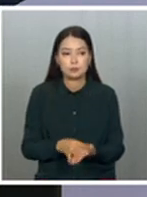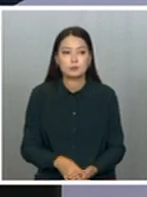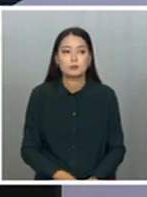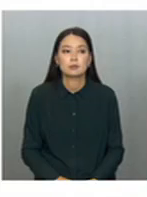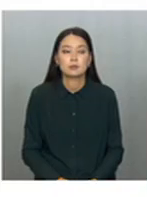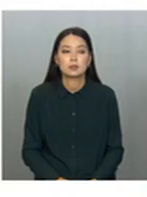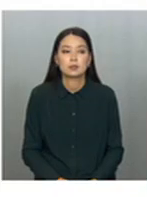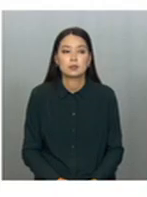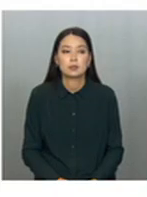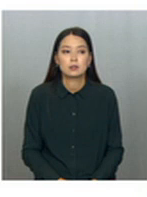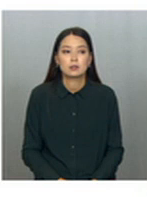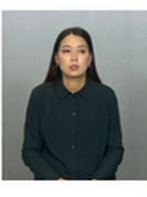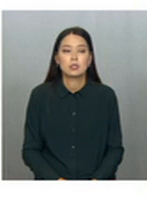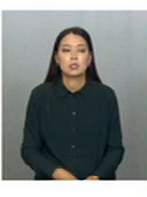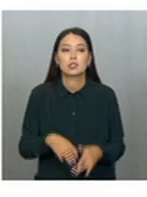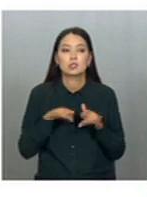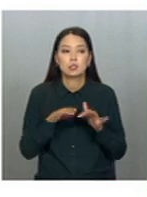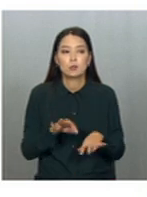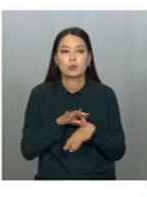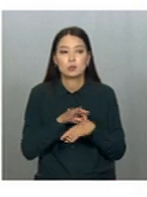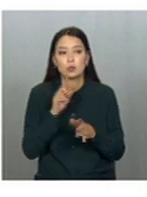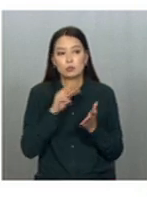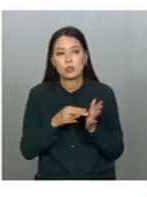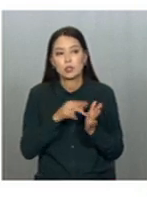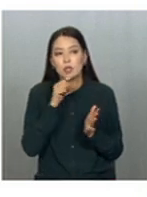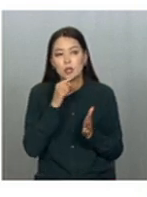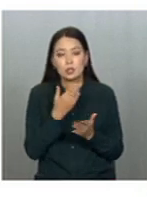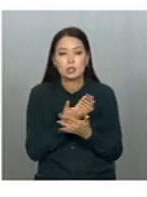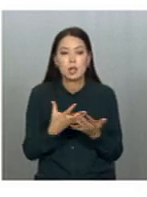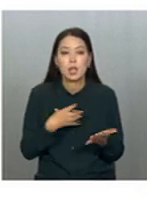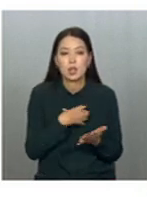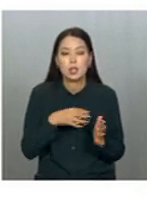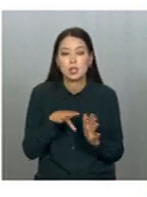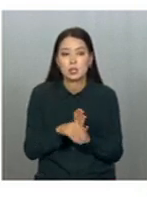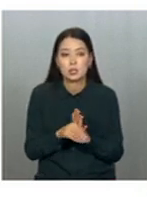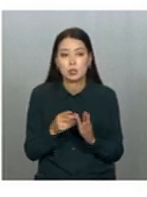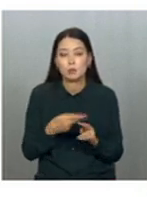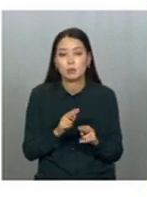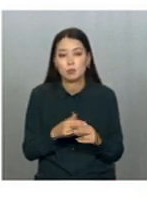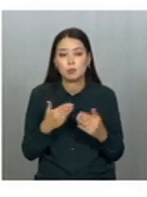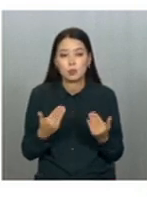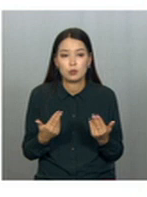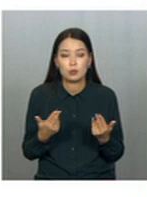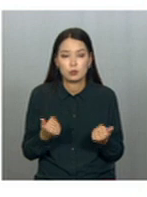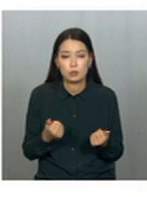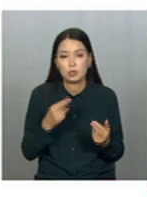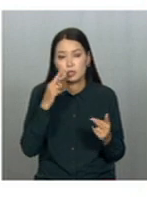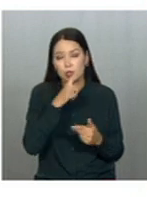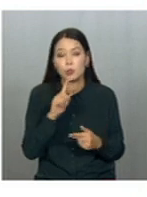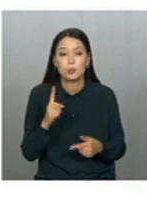Алғашқы анықтамамыз шаруашылықты жүргізу жоспарлы экономика қағидаларына негізделген деседі. Бұл әрине қате